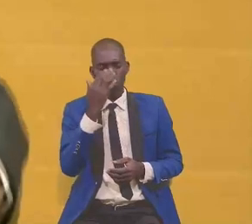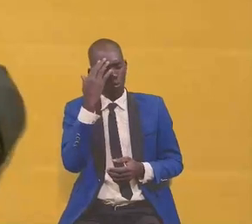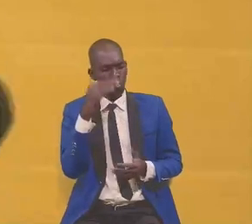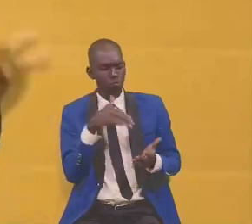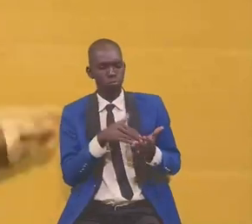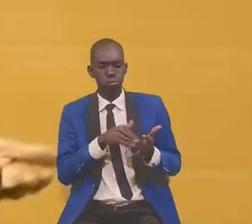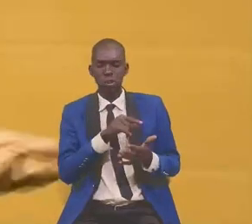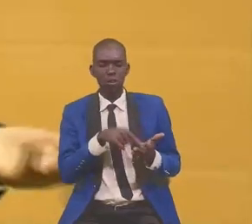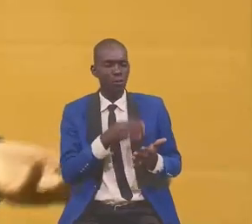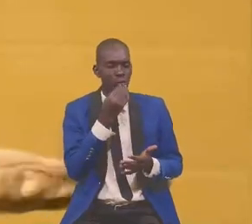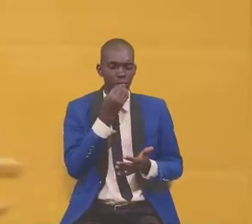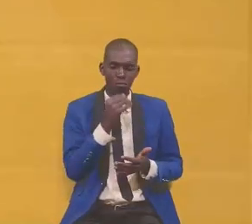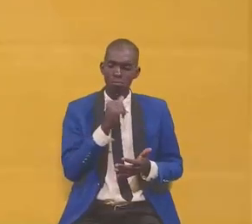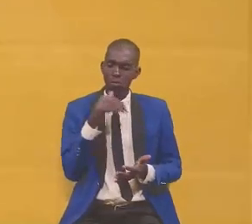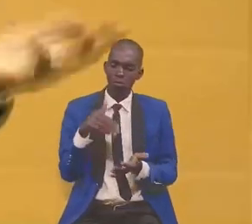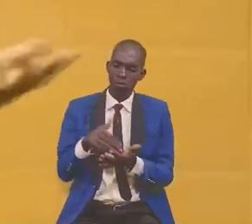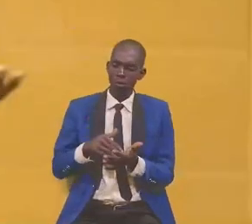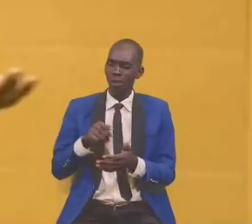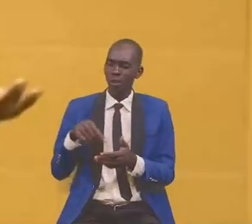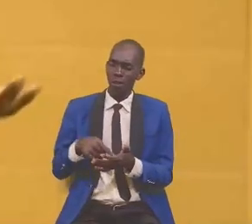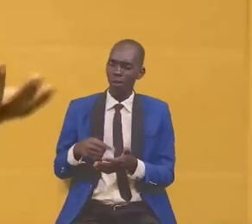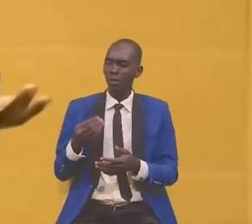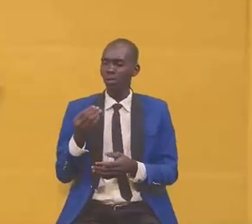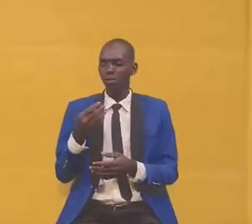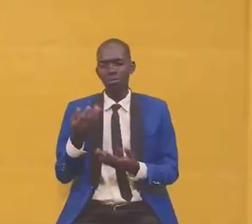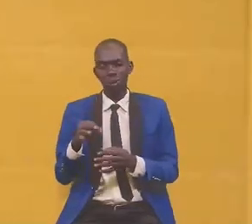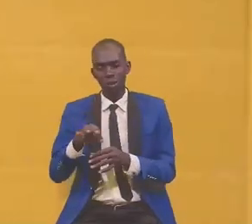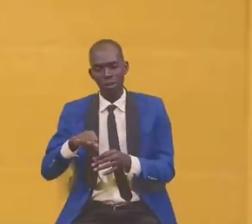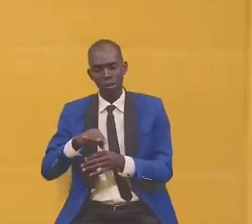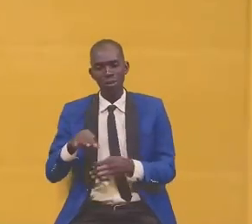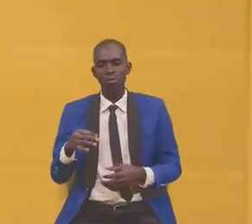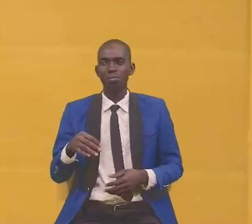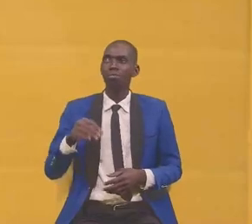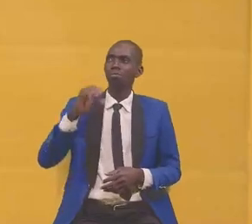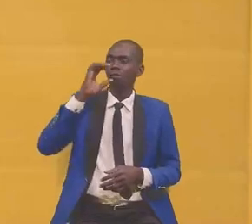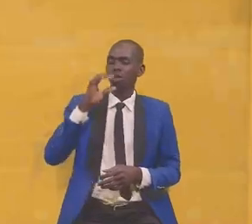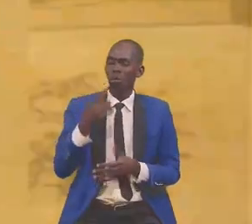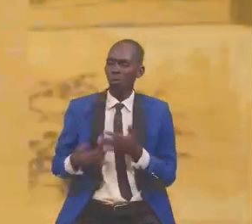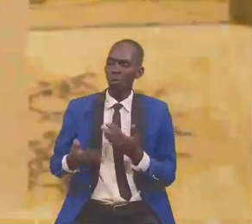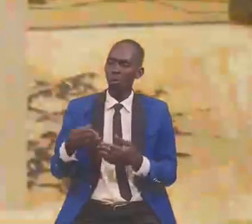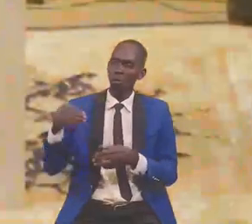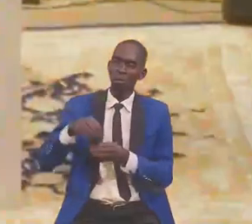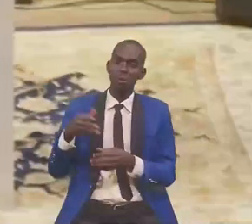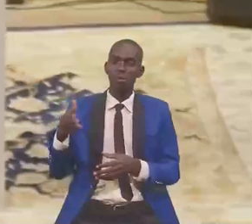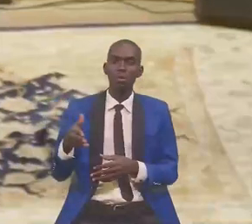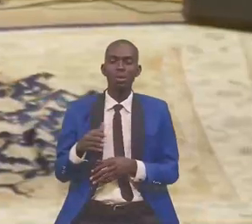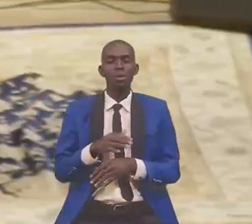type de c'est quelle concoction ils ont mis dedans. Ne pose aucune question.